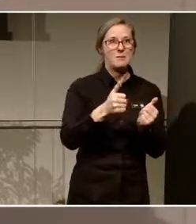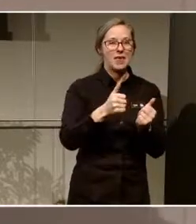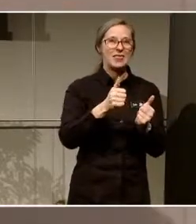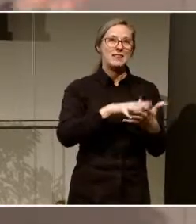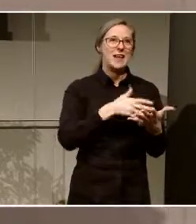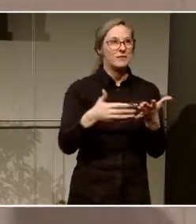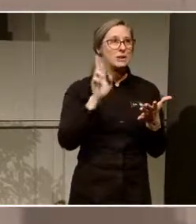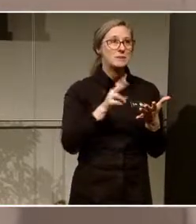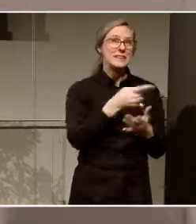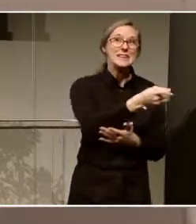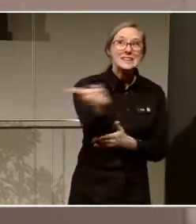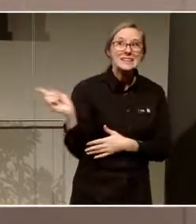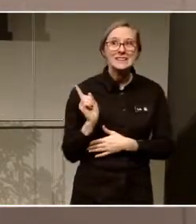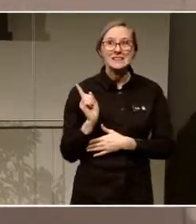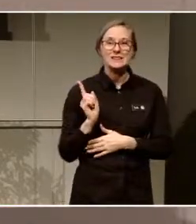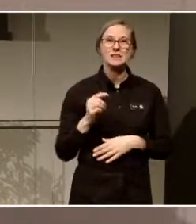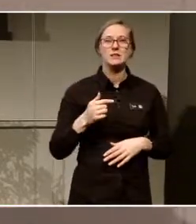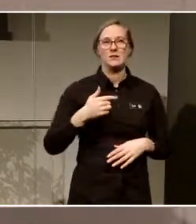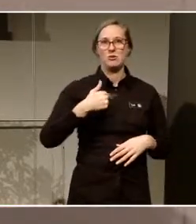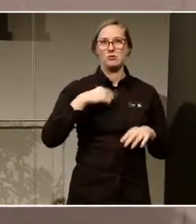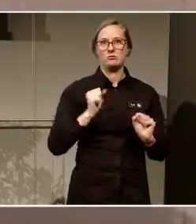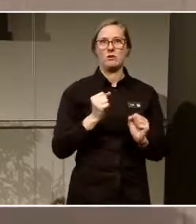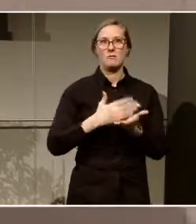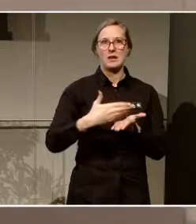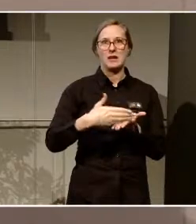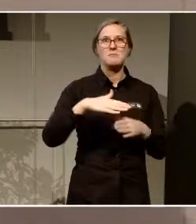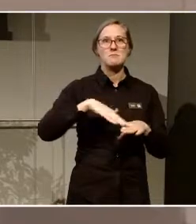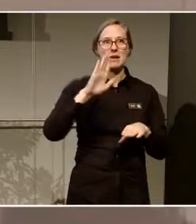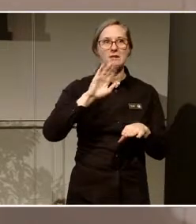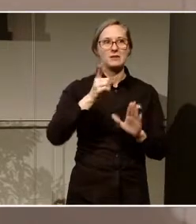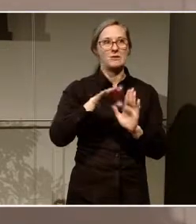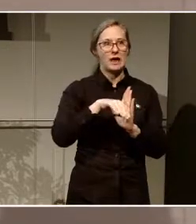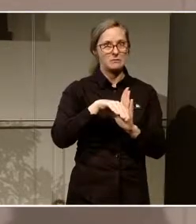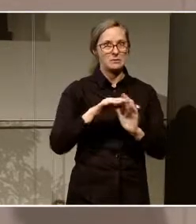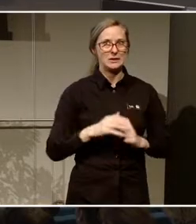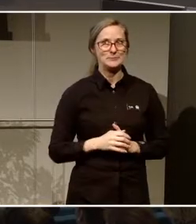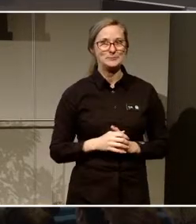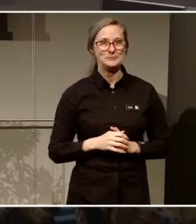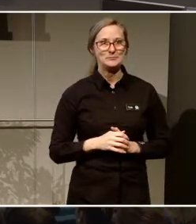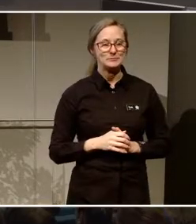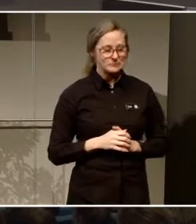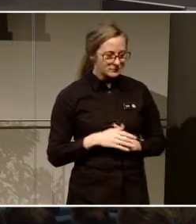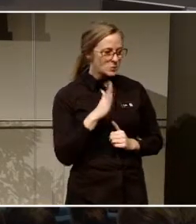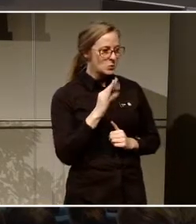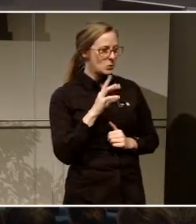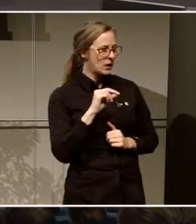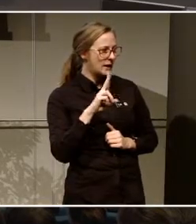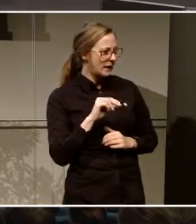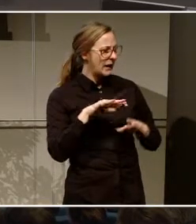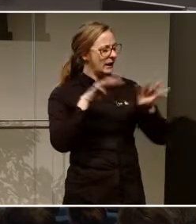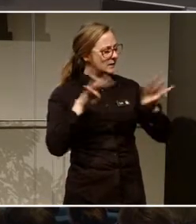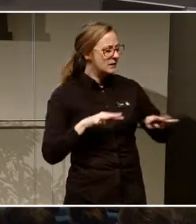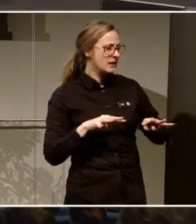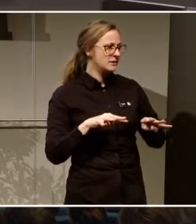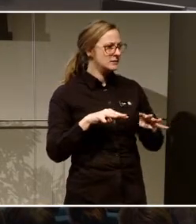liksom ni. Och jag berättar mer om DigiDel-nätverket sen under eftermiddagen, tänkte jag. Mm. Och Björn, Internetstiftelsen, för de som inte